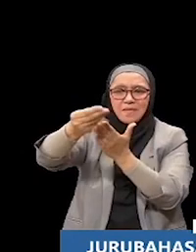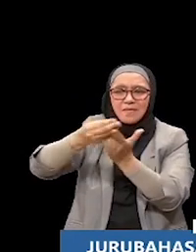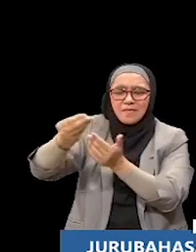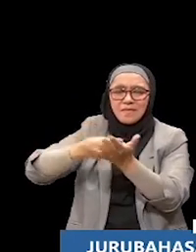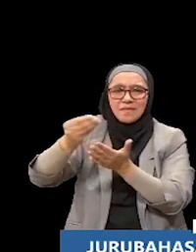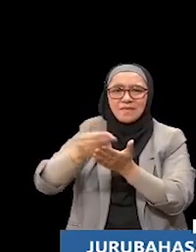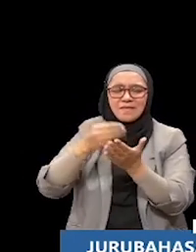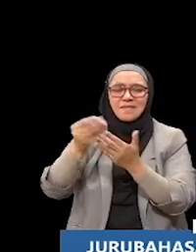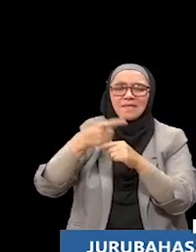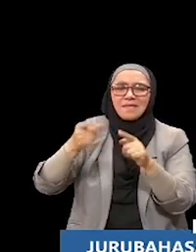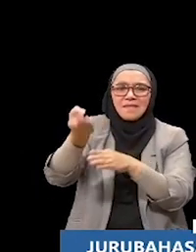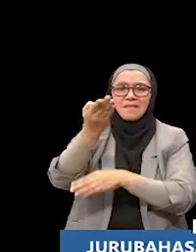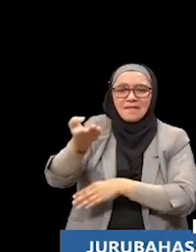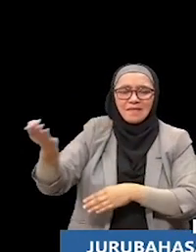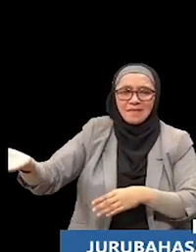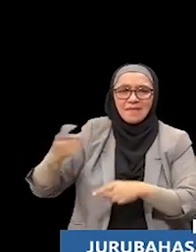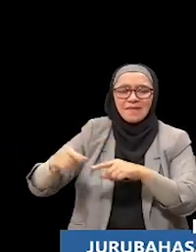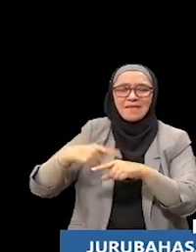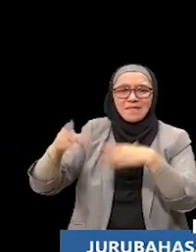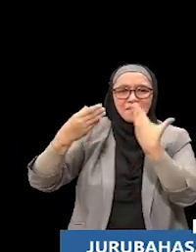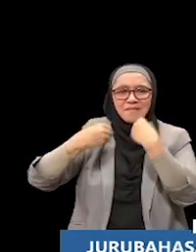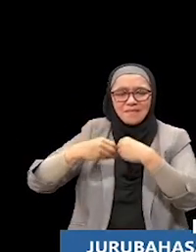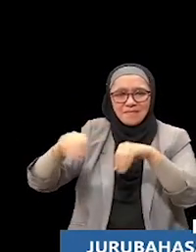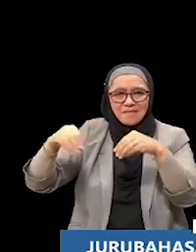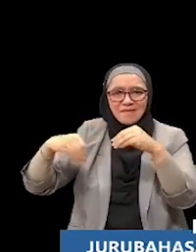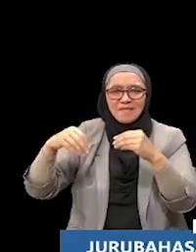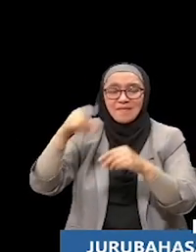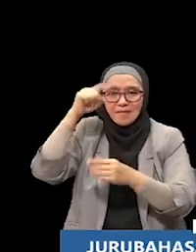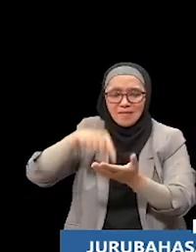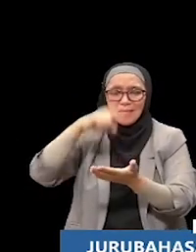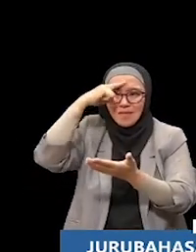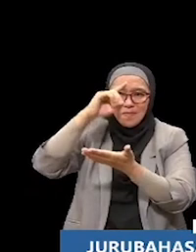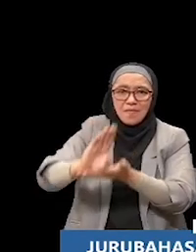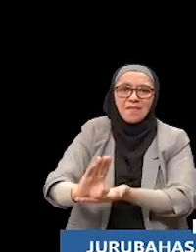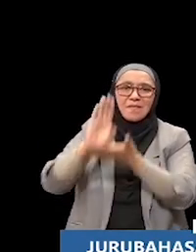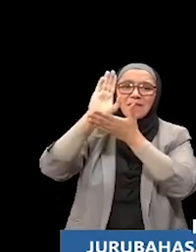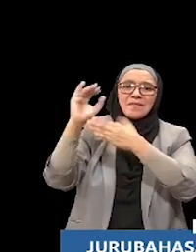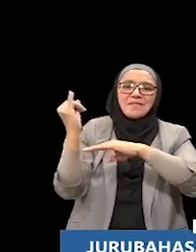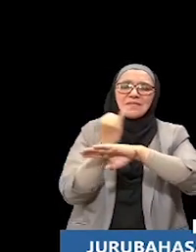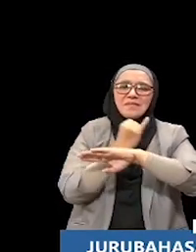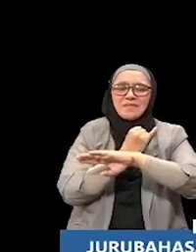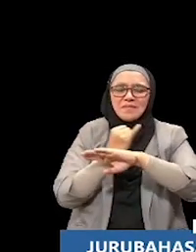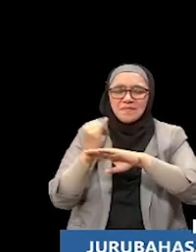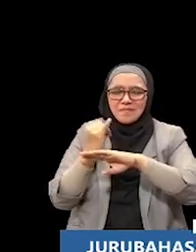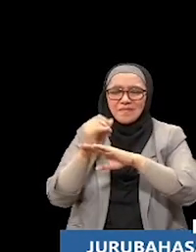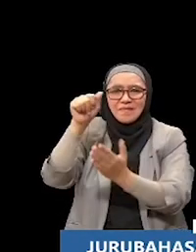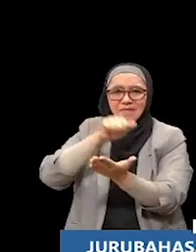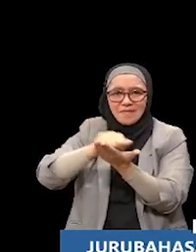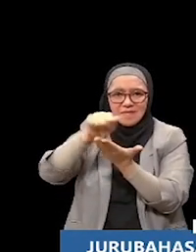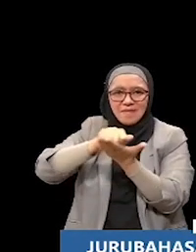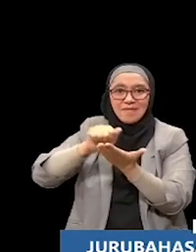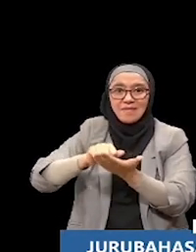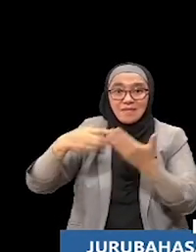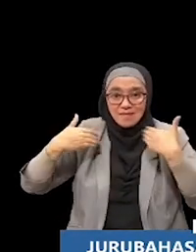yang dijual di tempat-tempat berikut. Ini membantu industri batik. Kita ada outlet di Parlimen juga dan